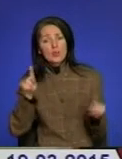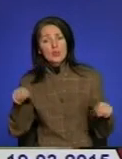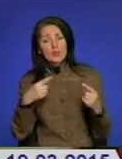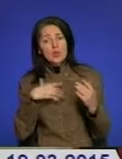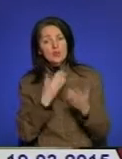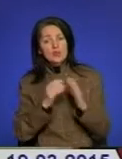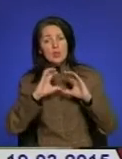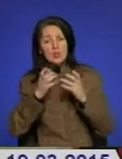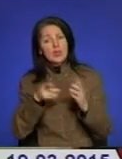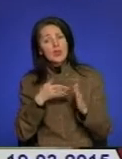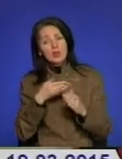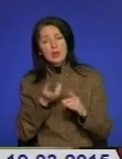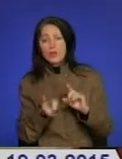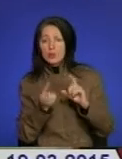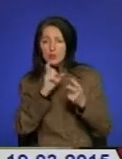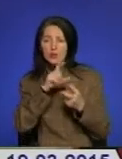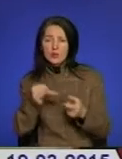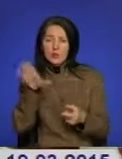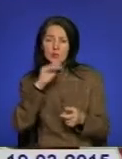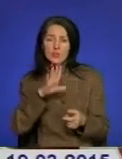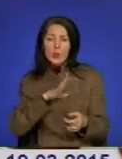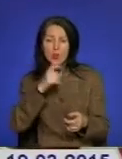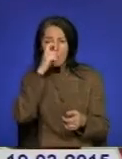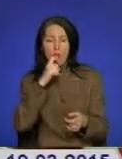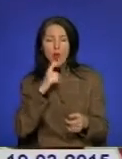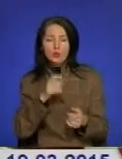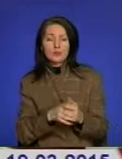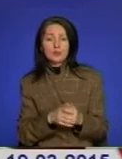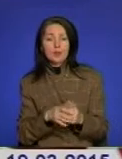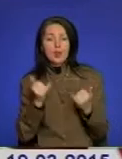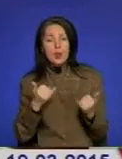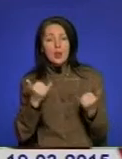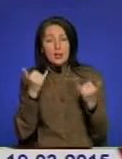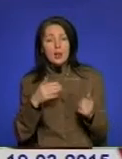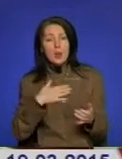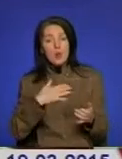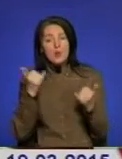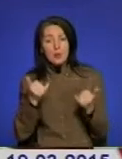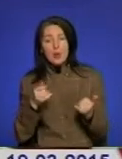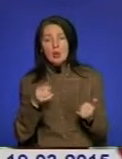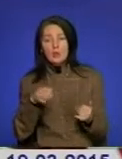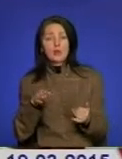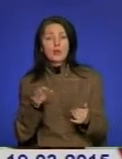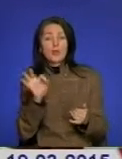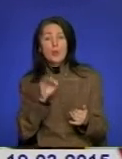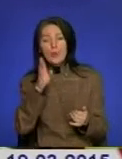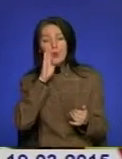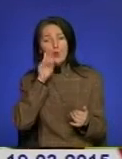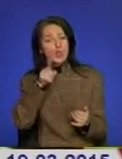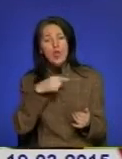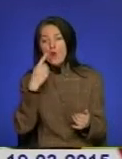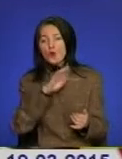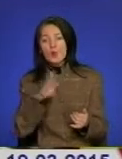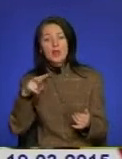і одвернувся. Все було погано. І ми тепер про неї говоримо, не Ліна